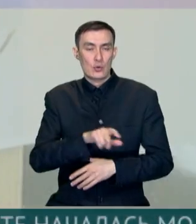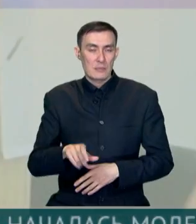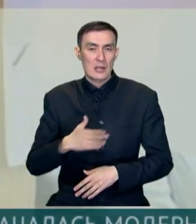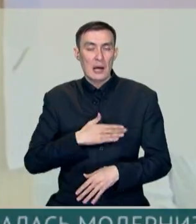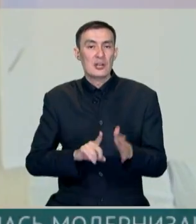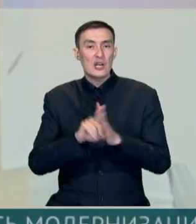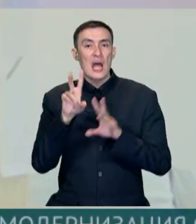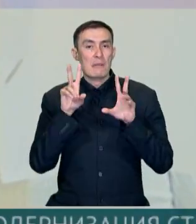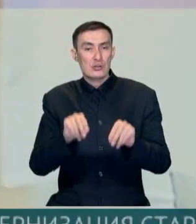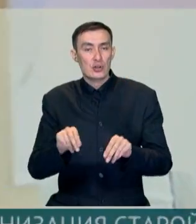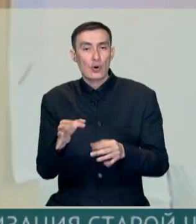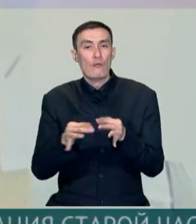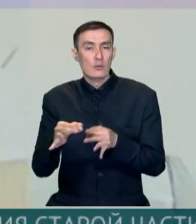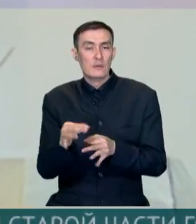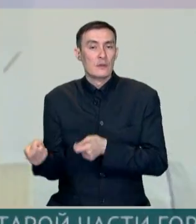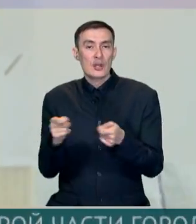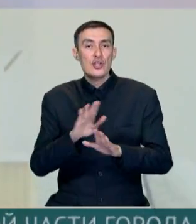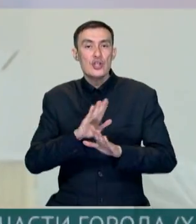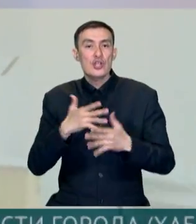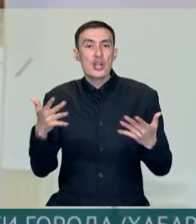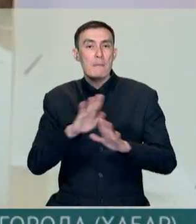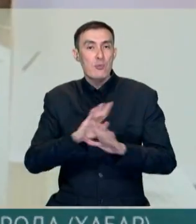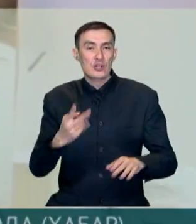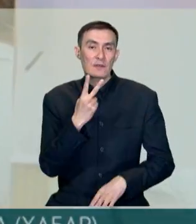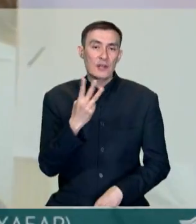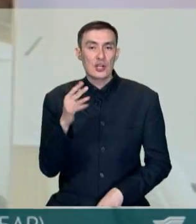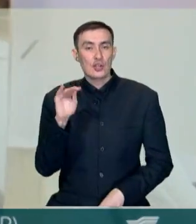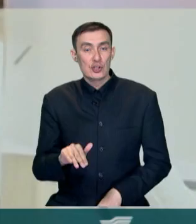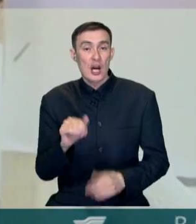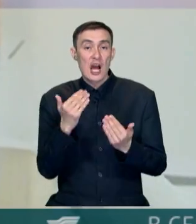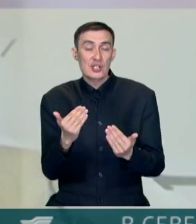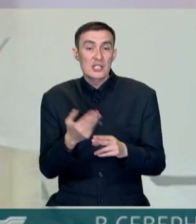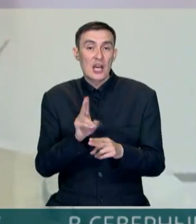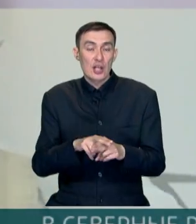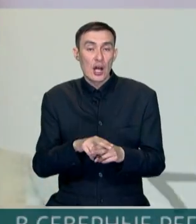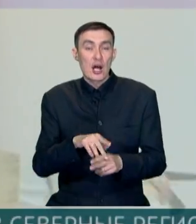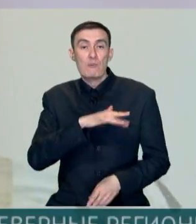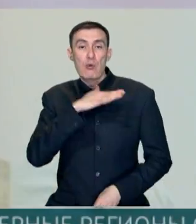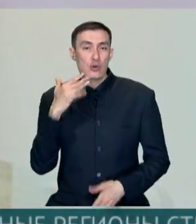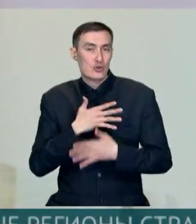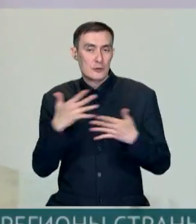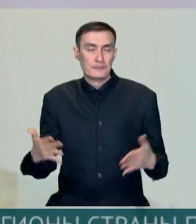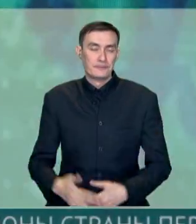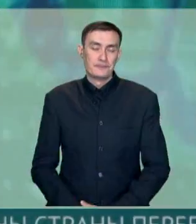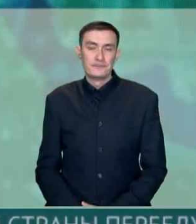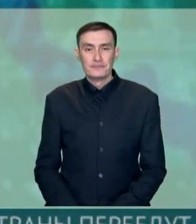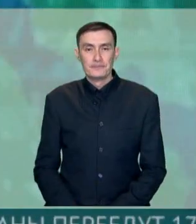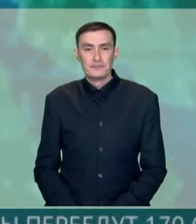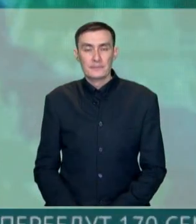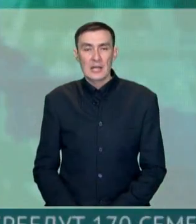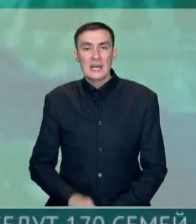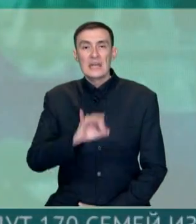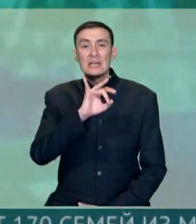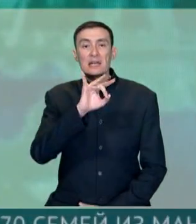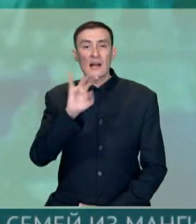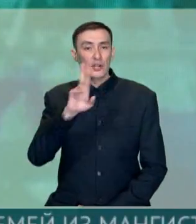Изначально нам обещали, что в регион прибудут не больше 2-3 тысяч людей. Сейчас это число намного больше. Иран